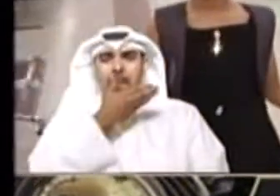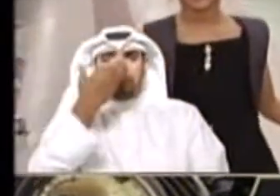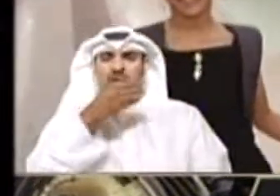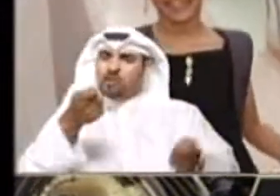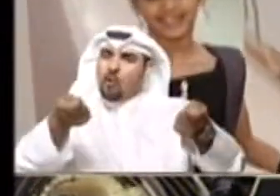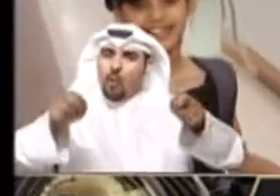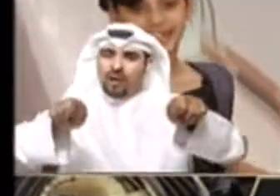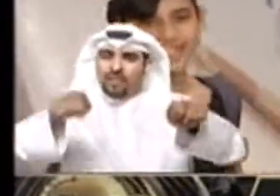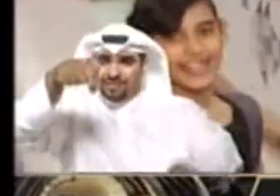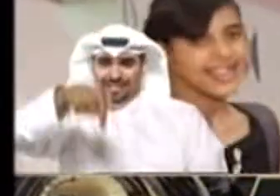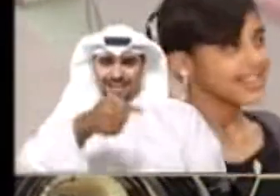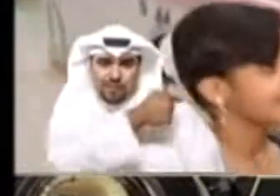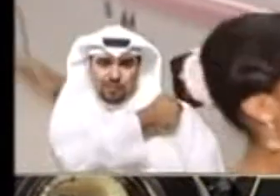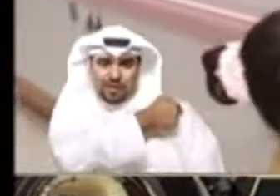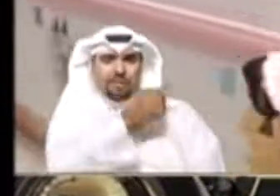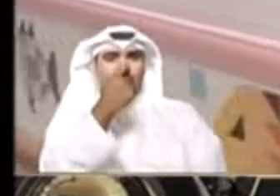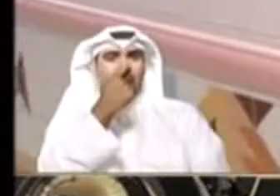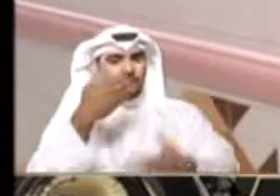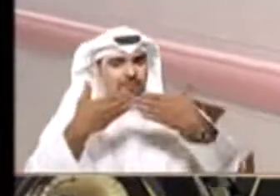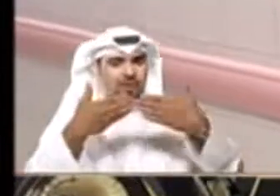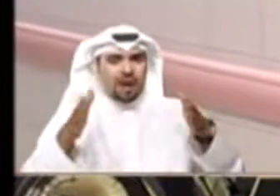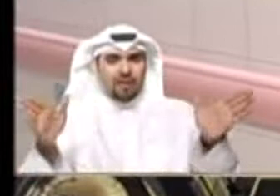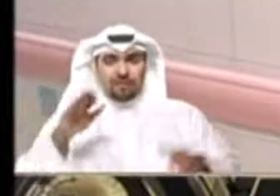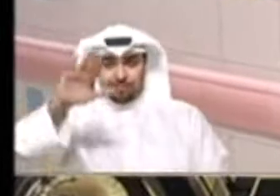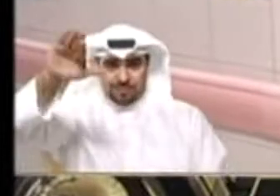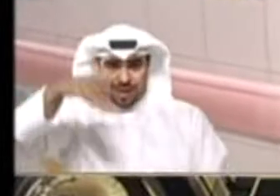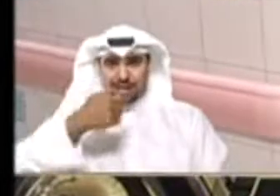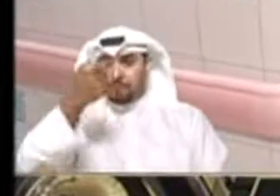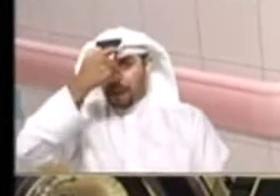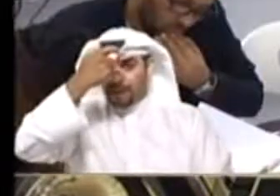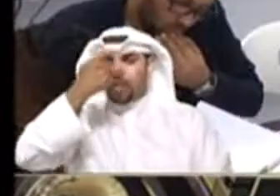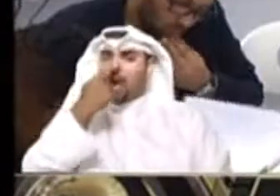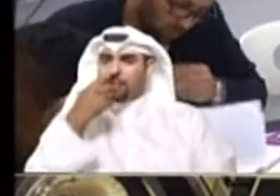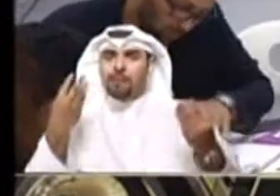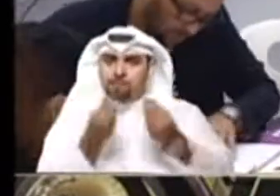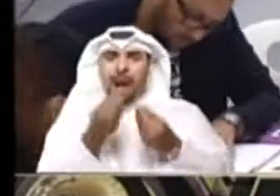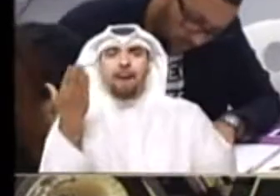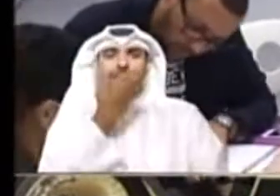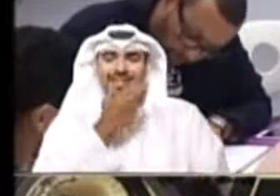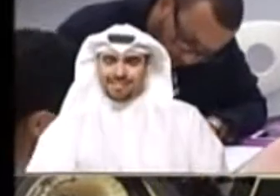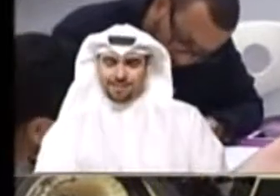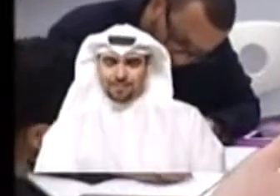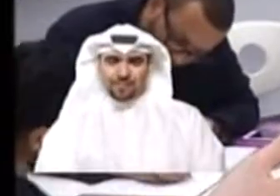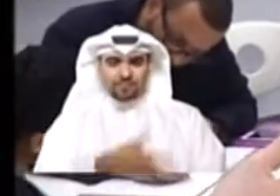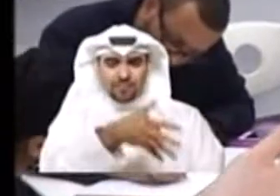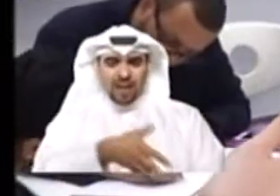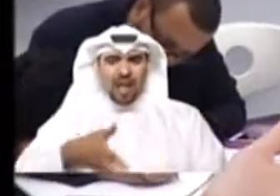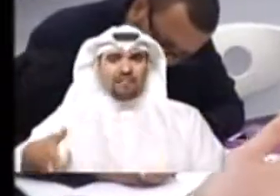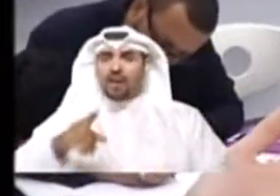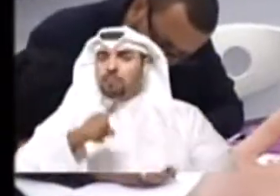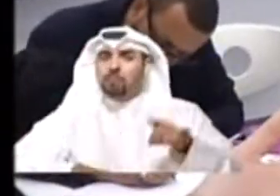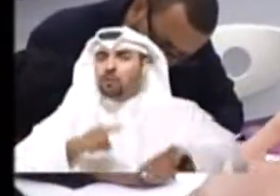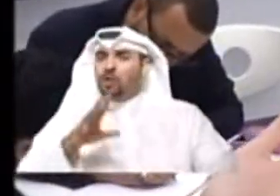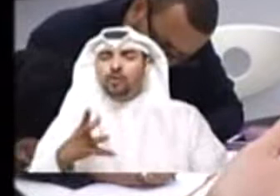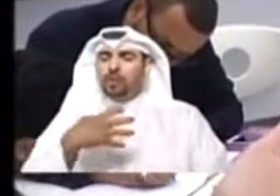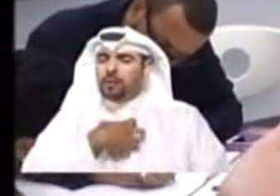هذا الحرمان كان له تأثير سلبي على علاجهم ونفسيتهم. كون الطفل يكون محروم المدرسة، لاحظنا أن